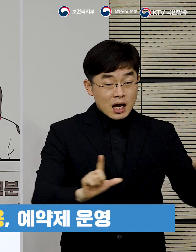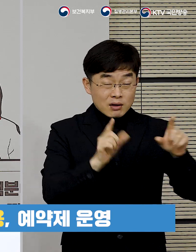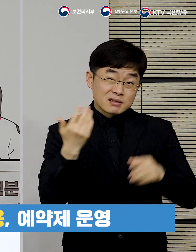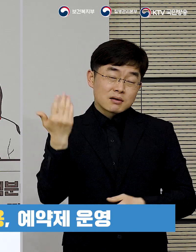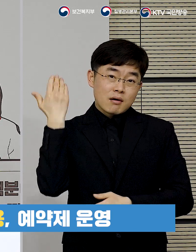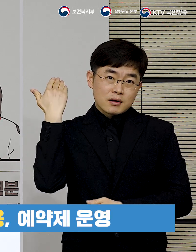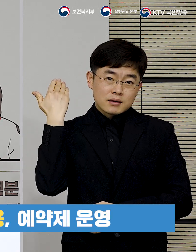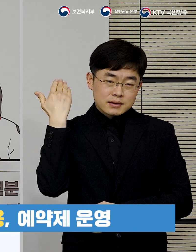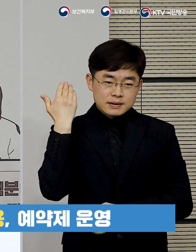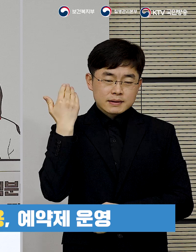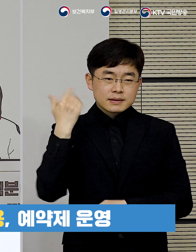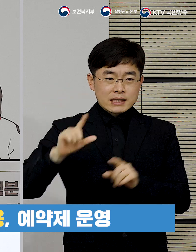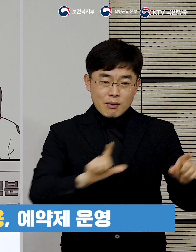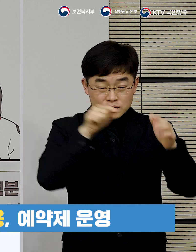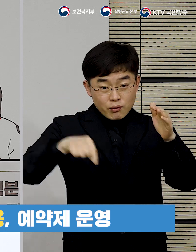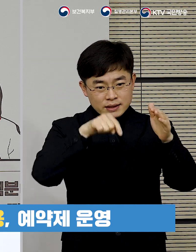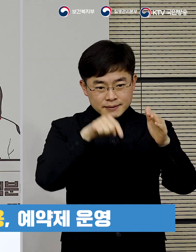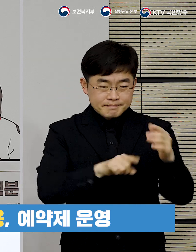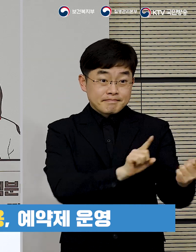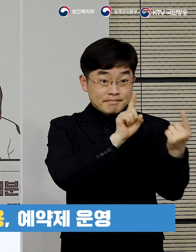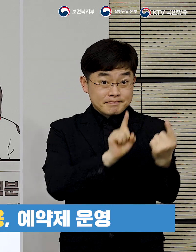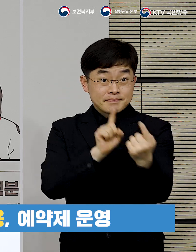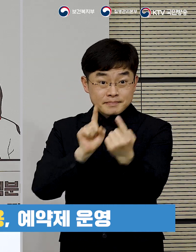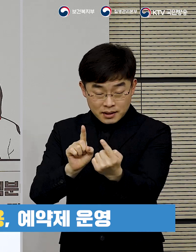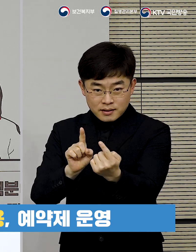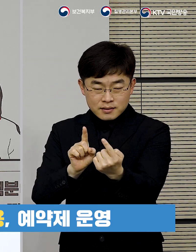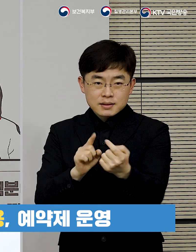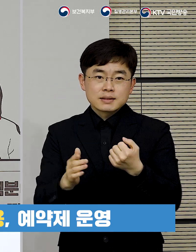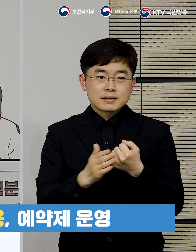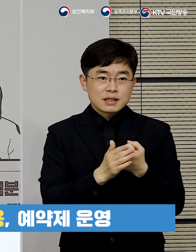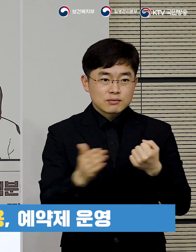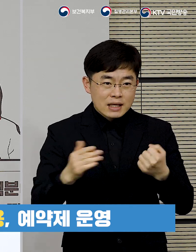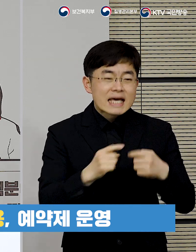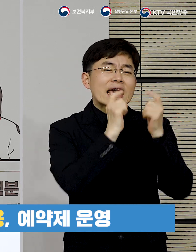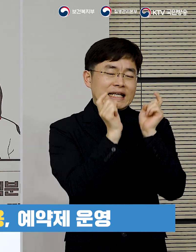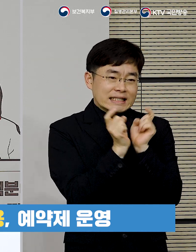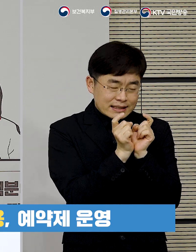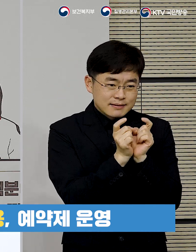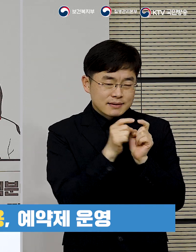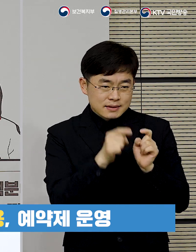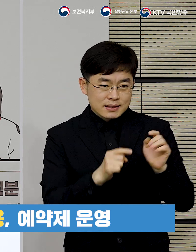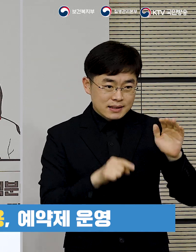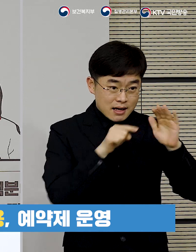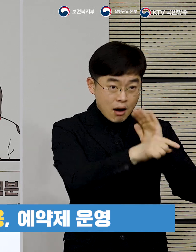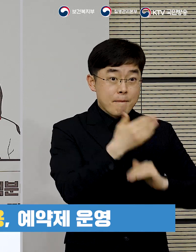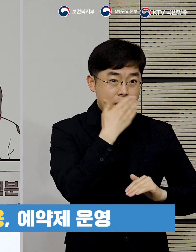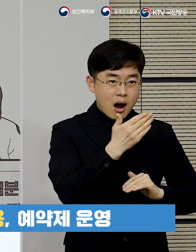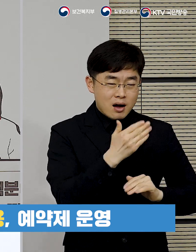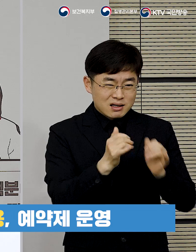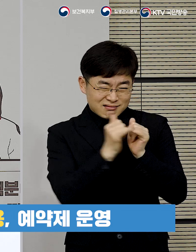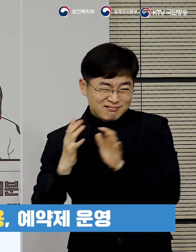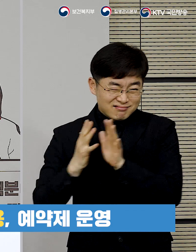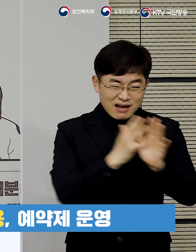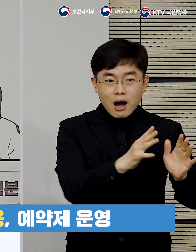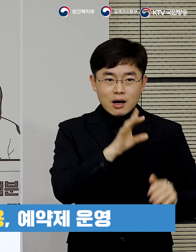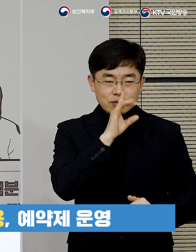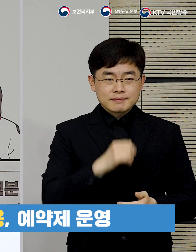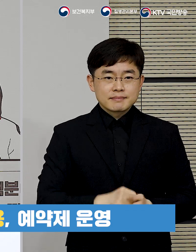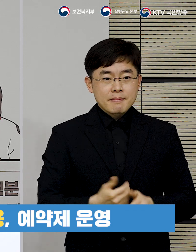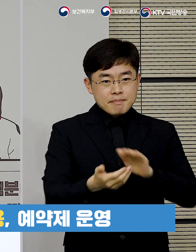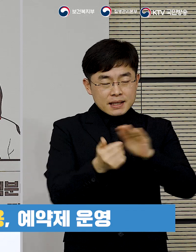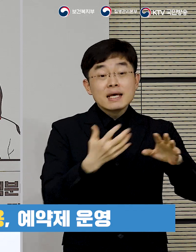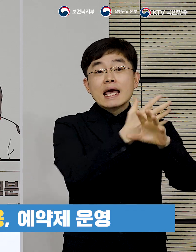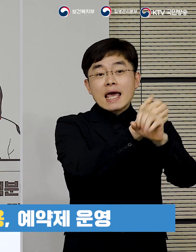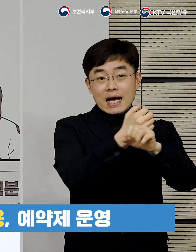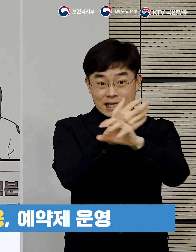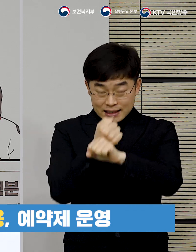박물관과 미술관의 관람 서비스는 생활 속 거리두기 지침 준수를 위하여 개인 관람만 허용하고